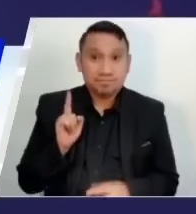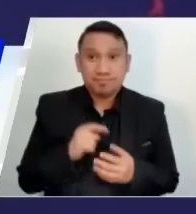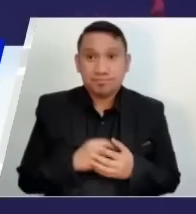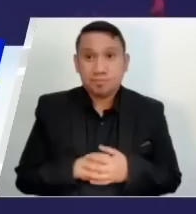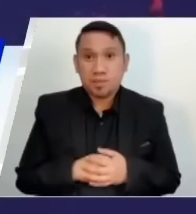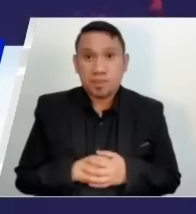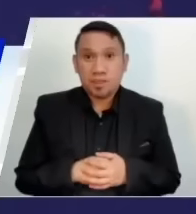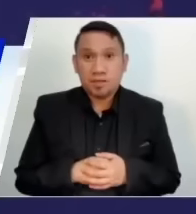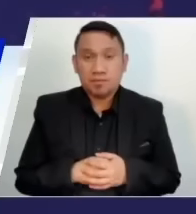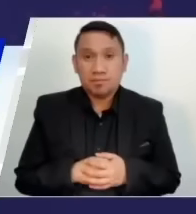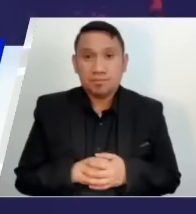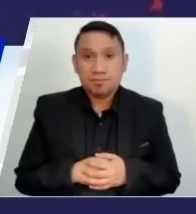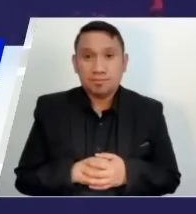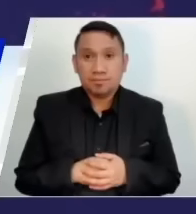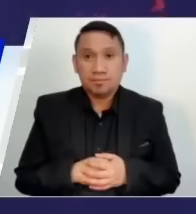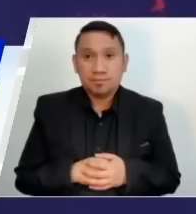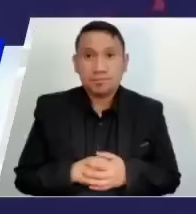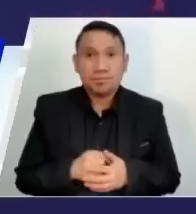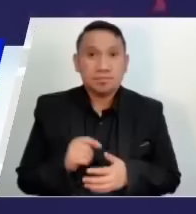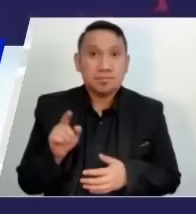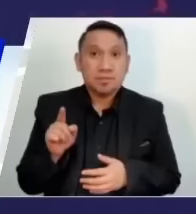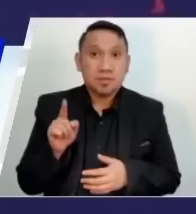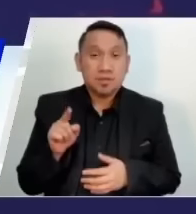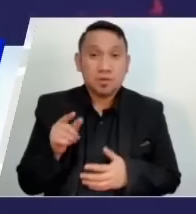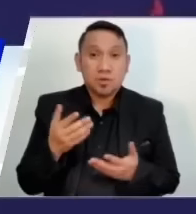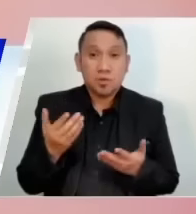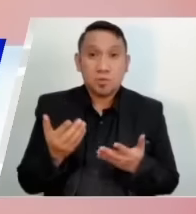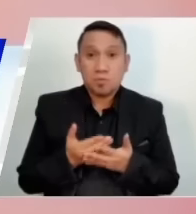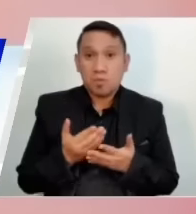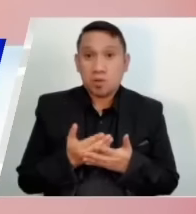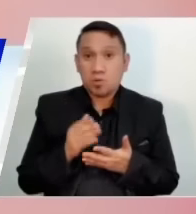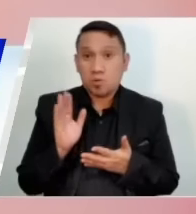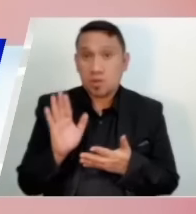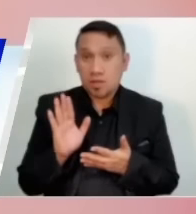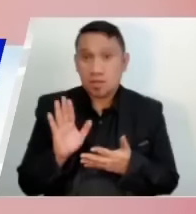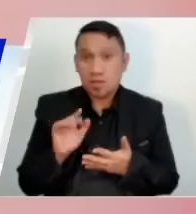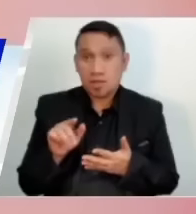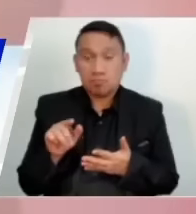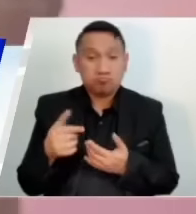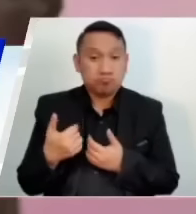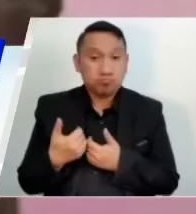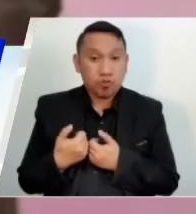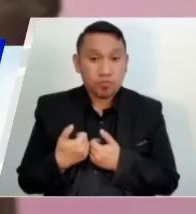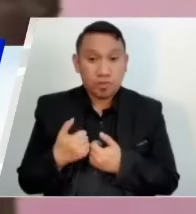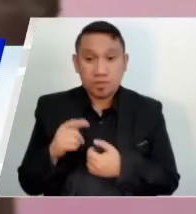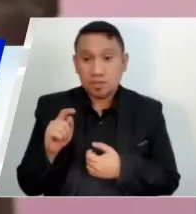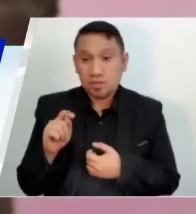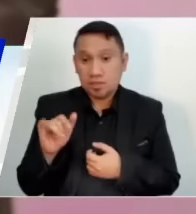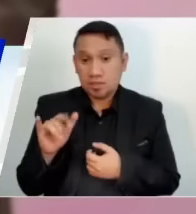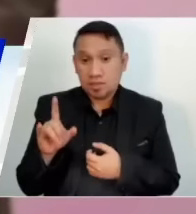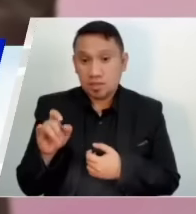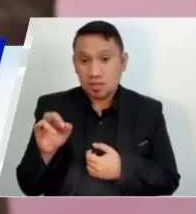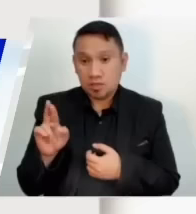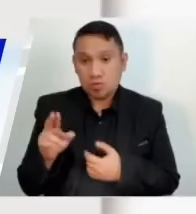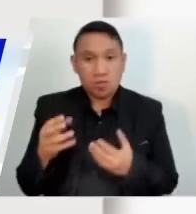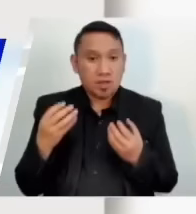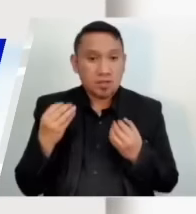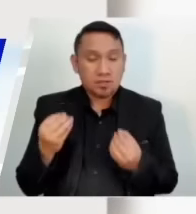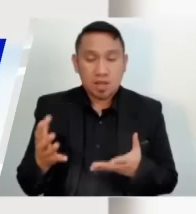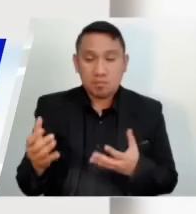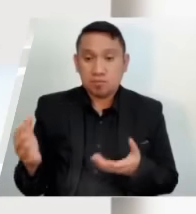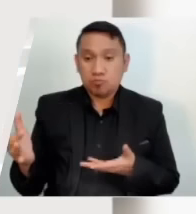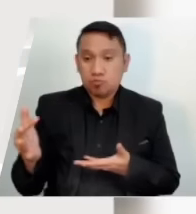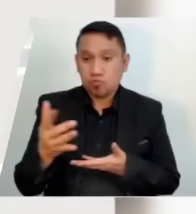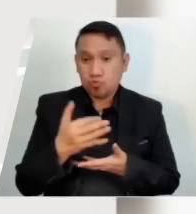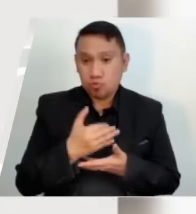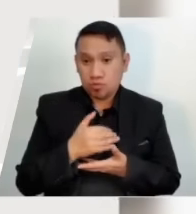na si Travis Kelce sa newest milestone ng kanyang girlfriend na si Taylor Swift na humakot ng parangal sa Grammys. At kasabay